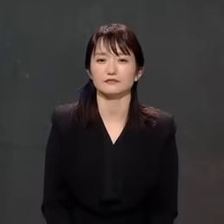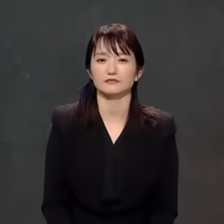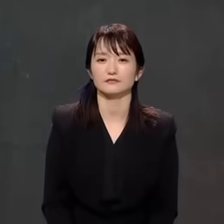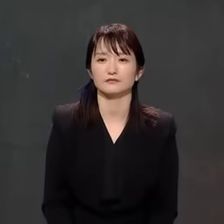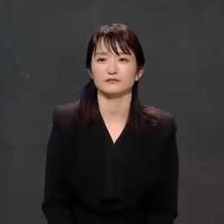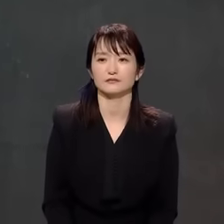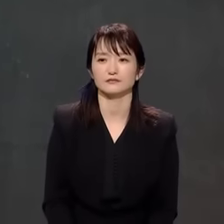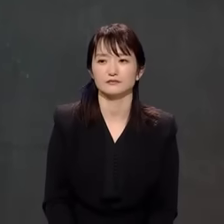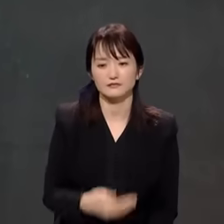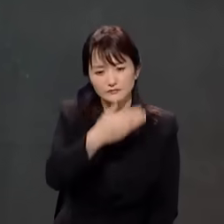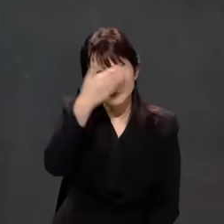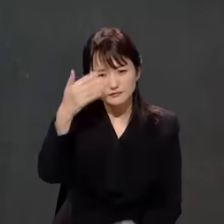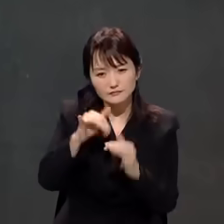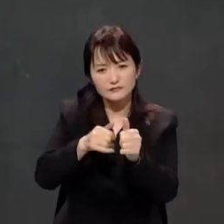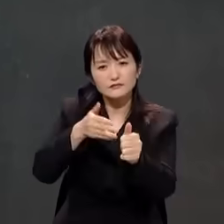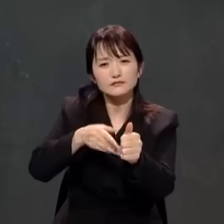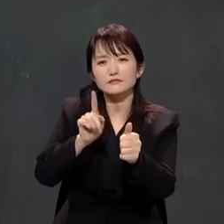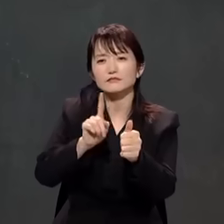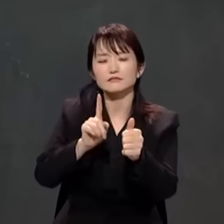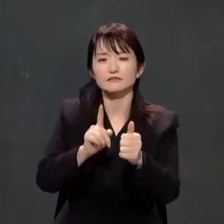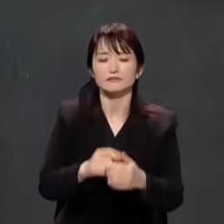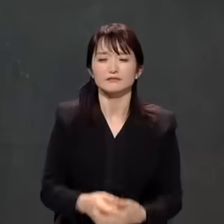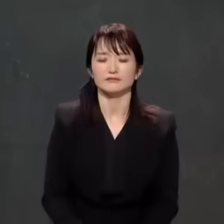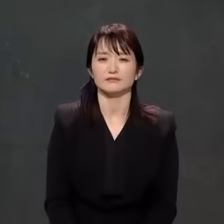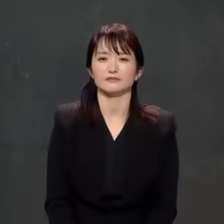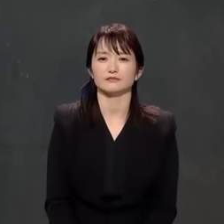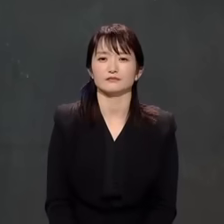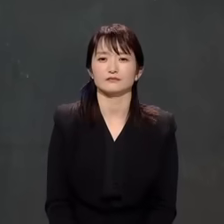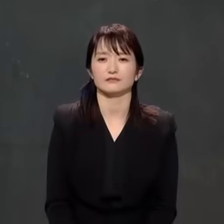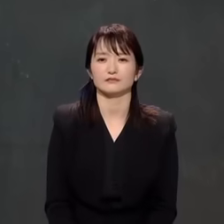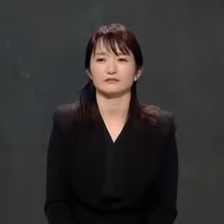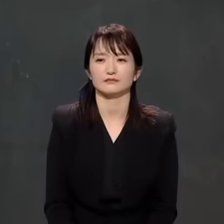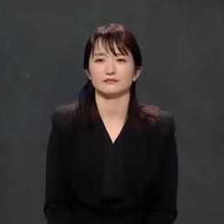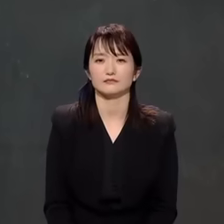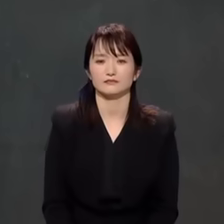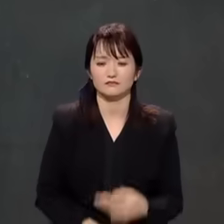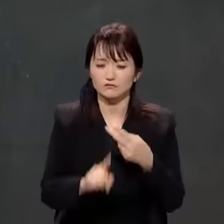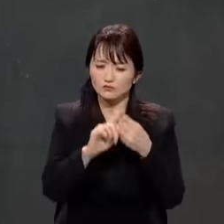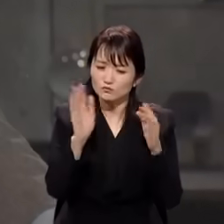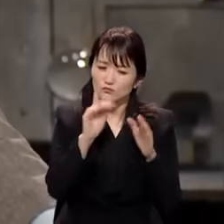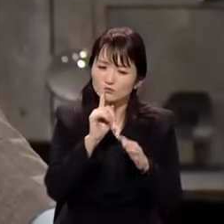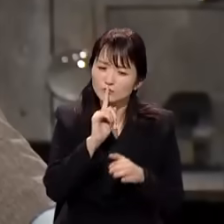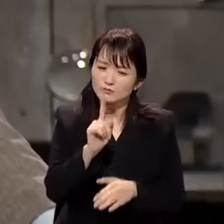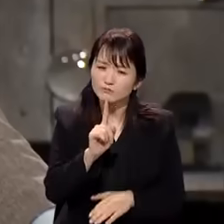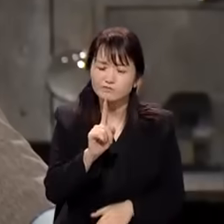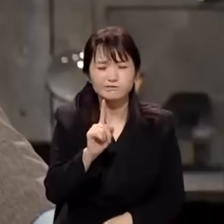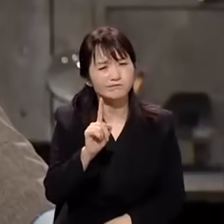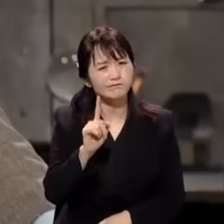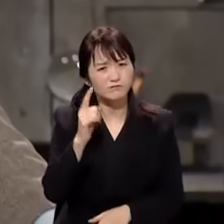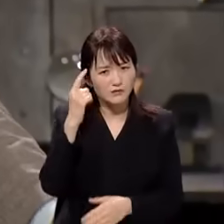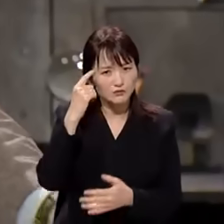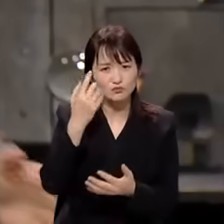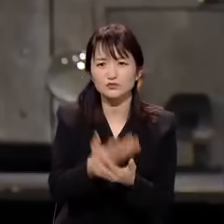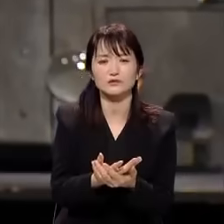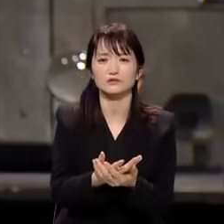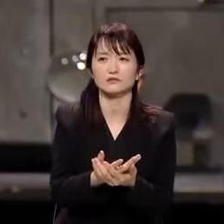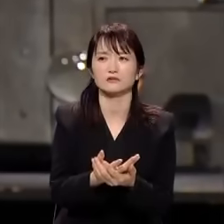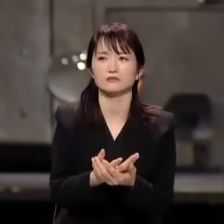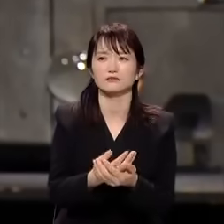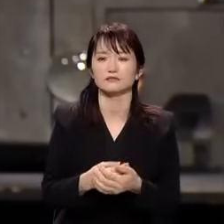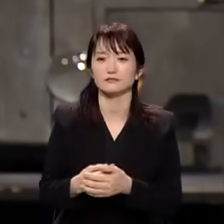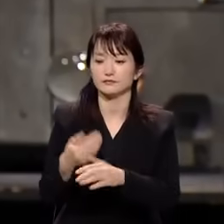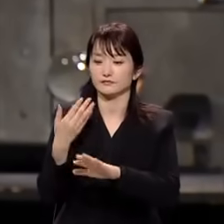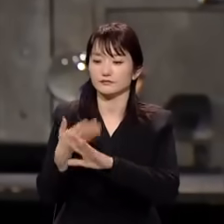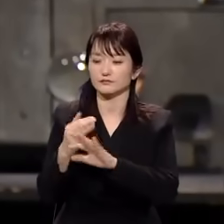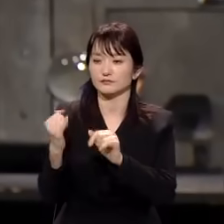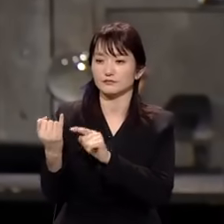젊은 분으로 부탁한다는 게 무슨 소리인가요? 이 중학생이 이런 말을 했다는 것 자체가 너무 충격적인데요. 다른